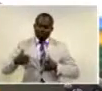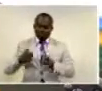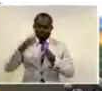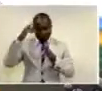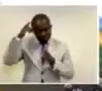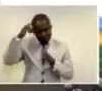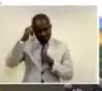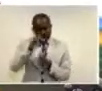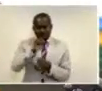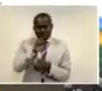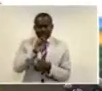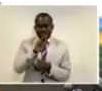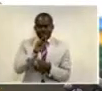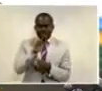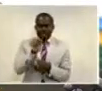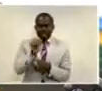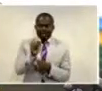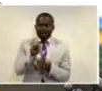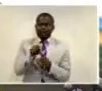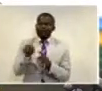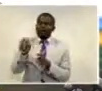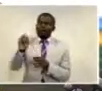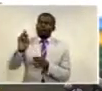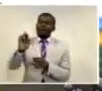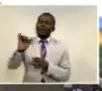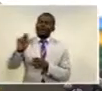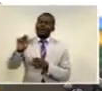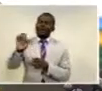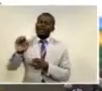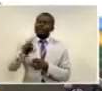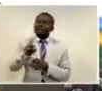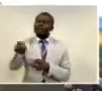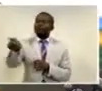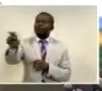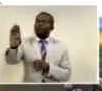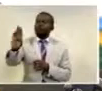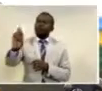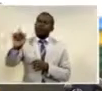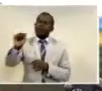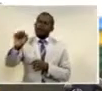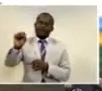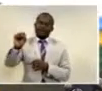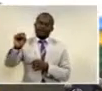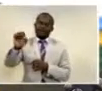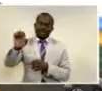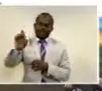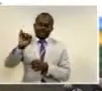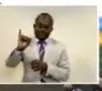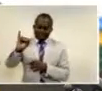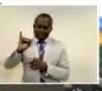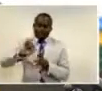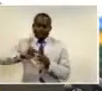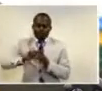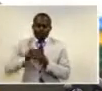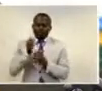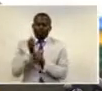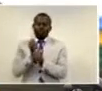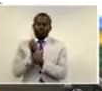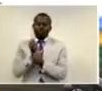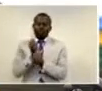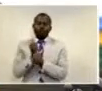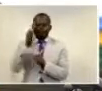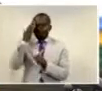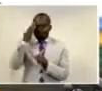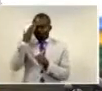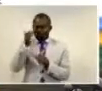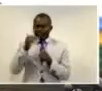wa Serena Marine Brasseri nawo watangiye gukorwa tuboneraho nanone no gushima